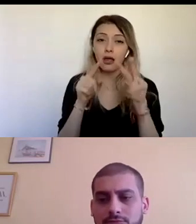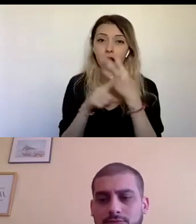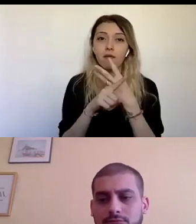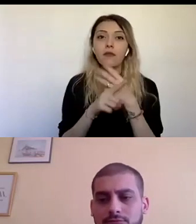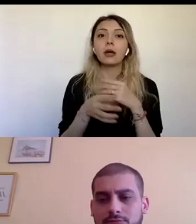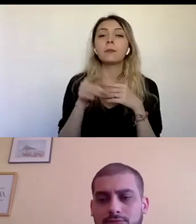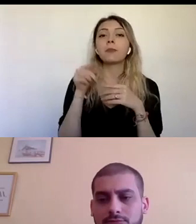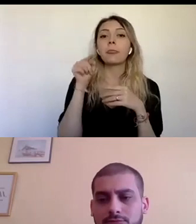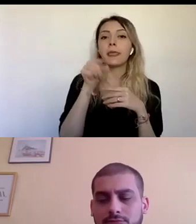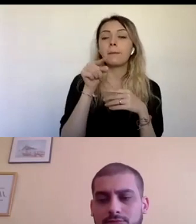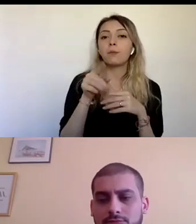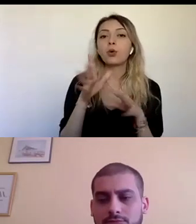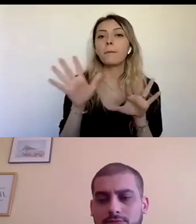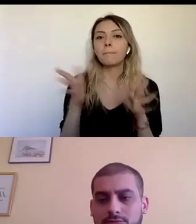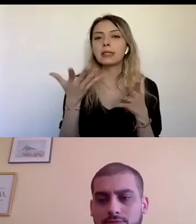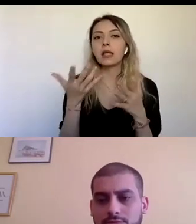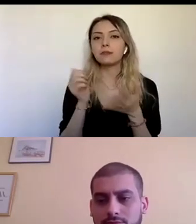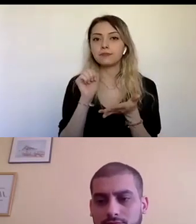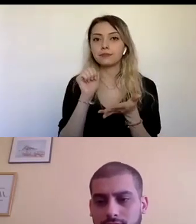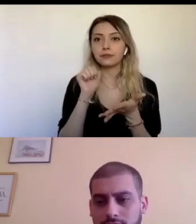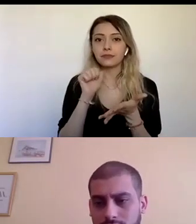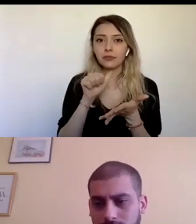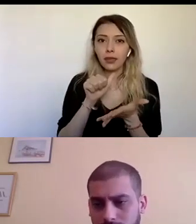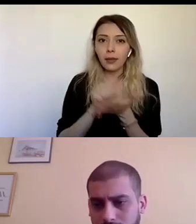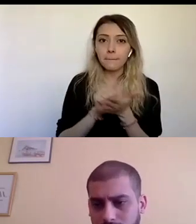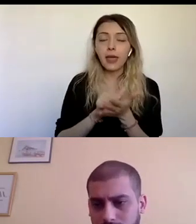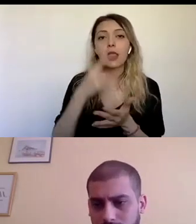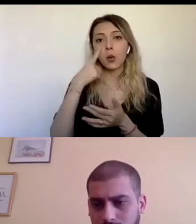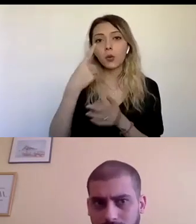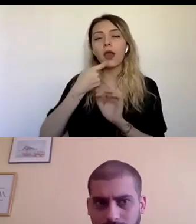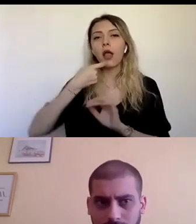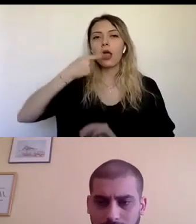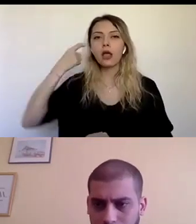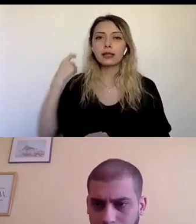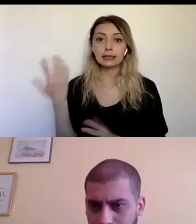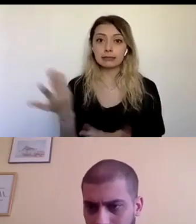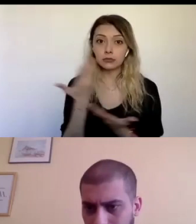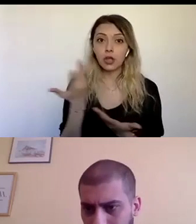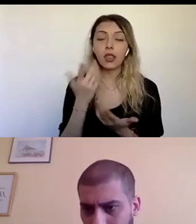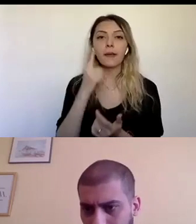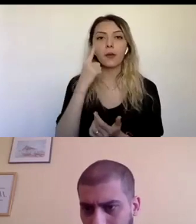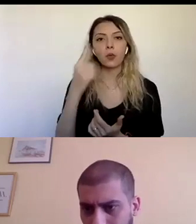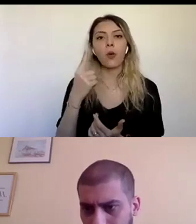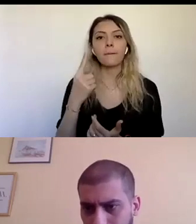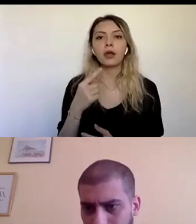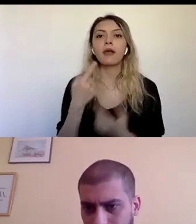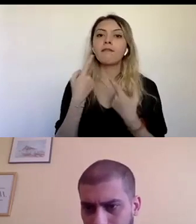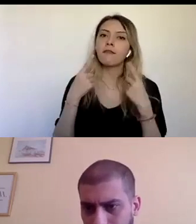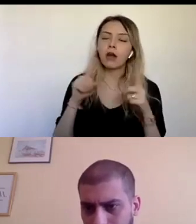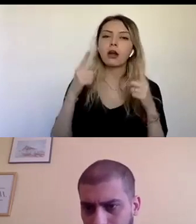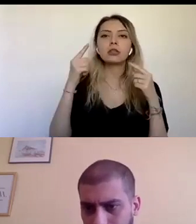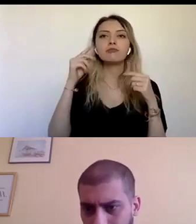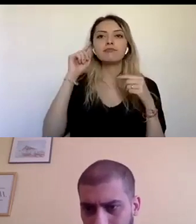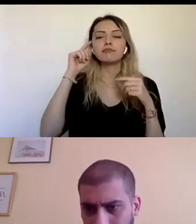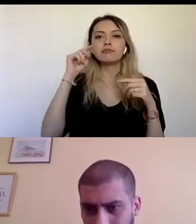gibi. Yani aslında medyanın geçmişteki gündemini görmek ya da özellikle farklı görüşteki medyaları kimi zaman